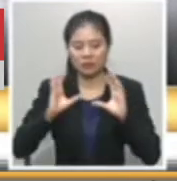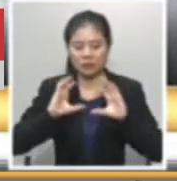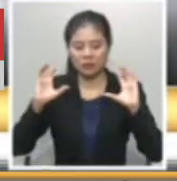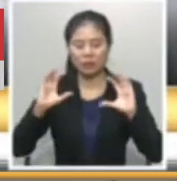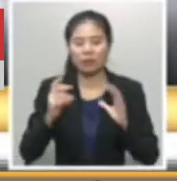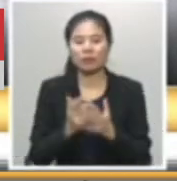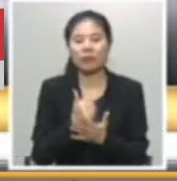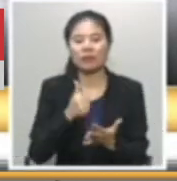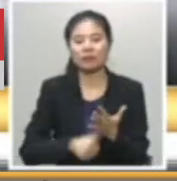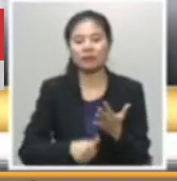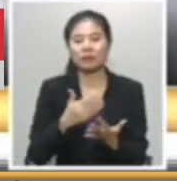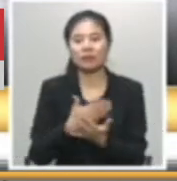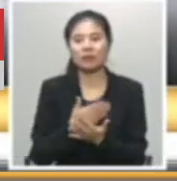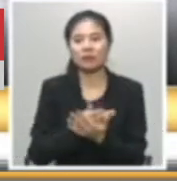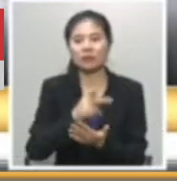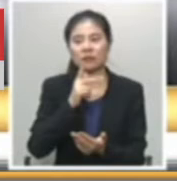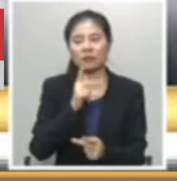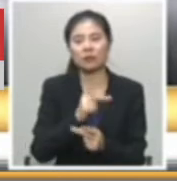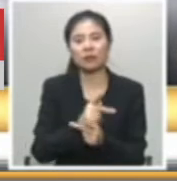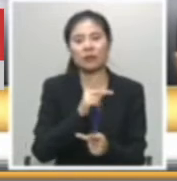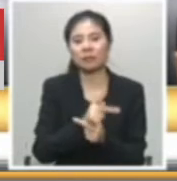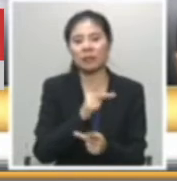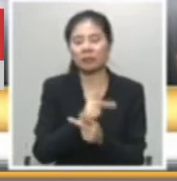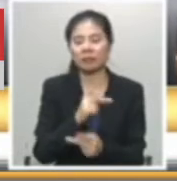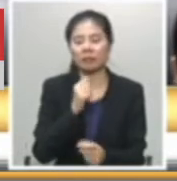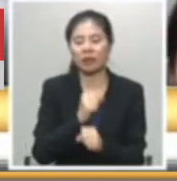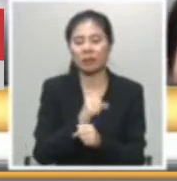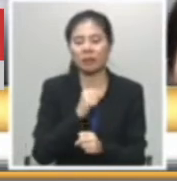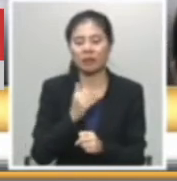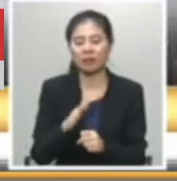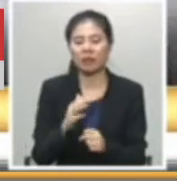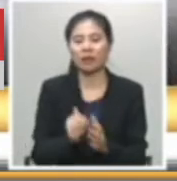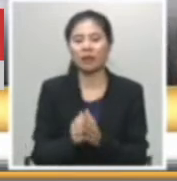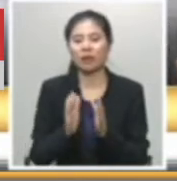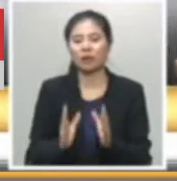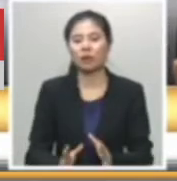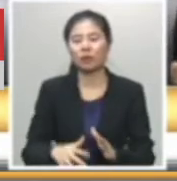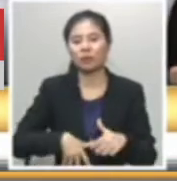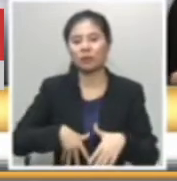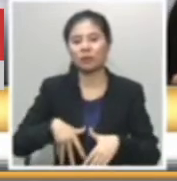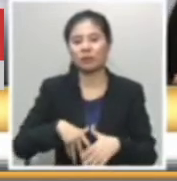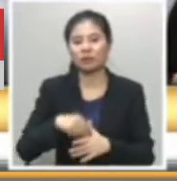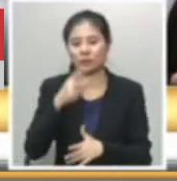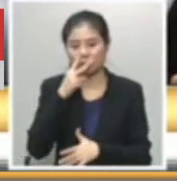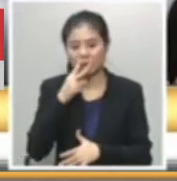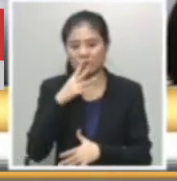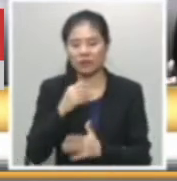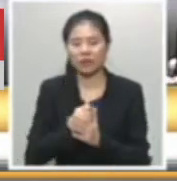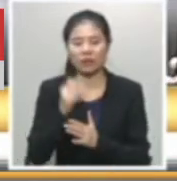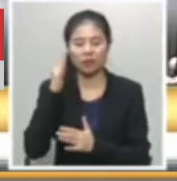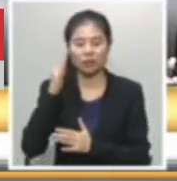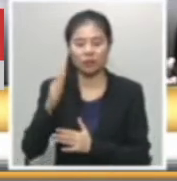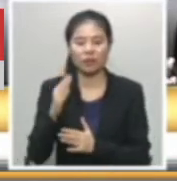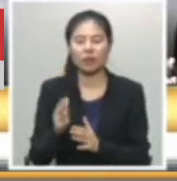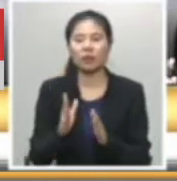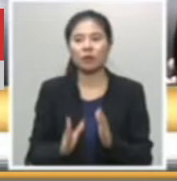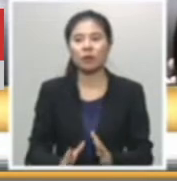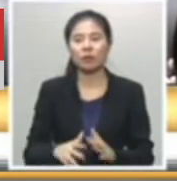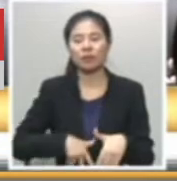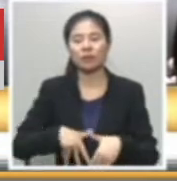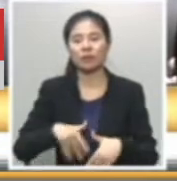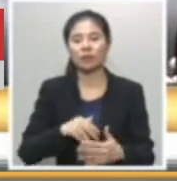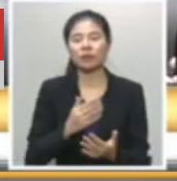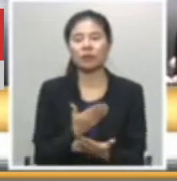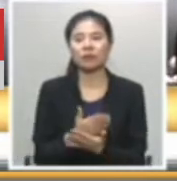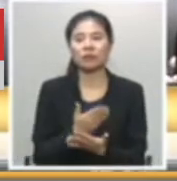บภาษีไม่ได้หากรัฐบาลนะครับทำให้พี่น้องประชาชนมองไม่เห็นอนาคตพี่น้องประชาชนก็หยุดใช้เงินน